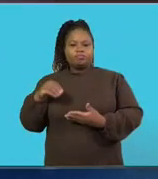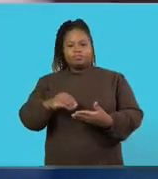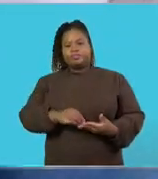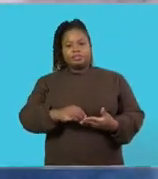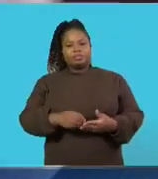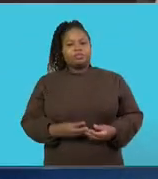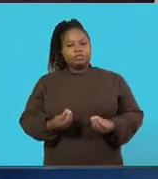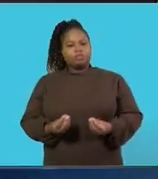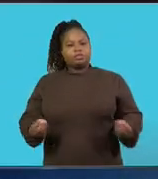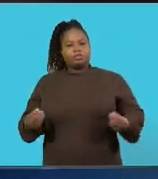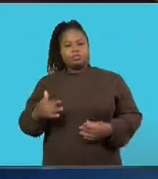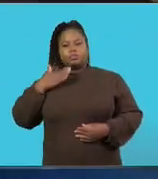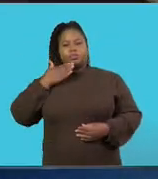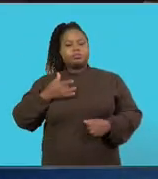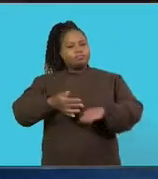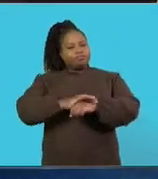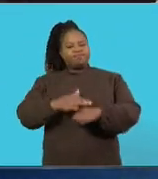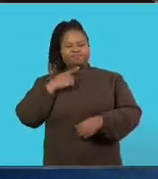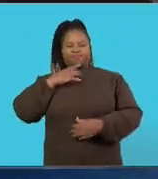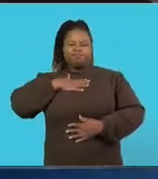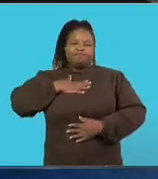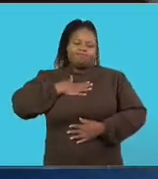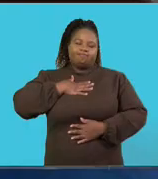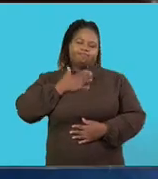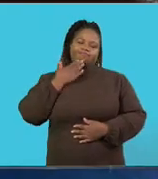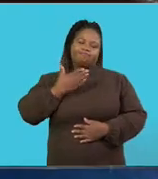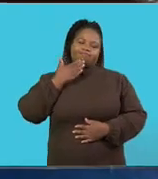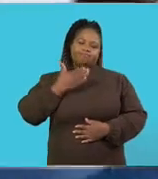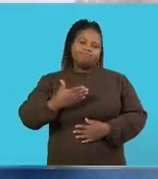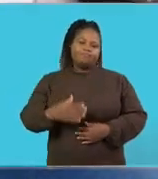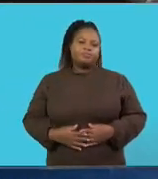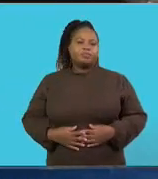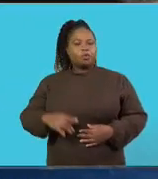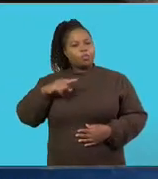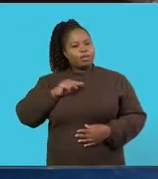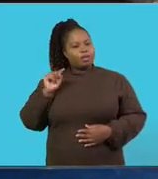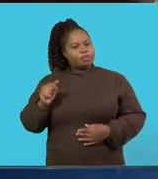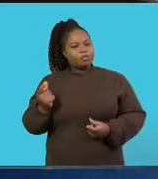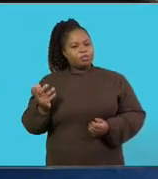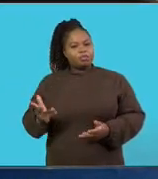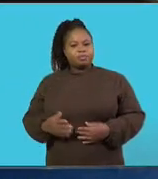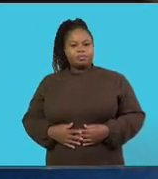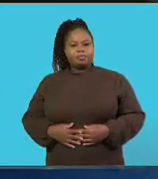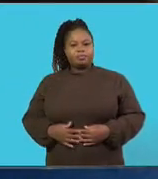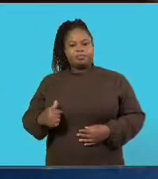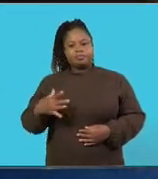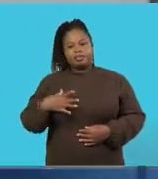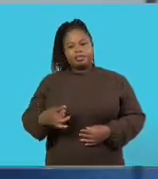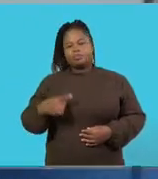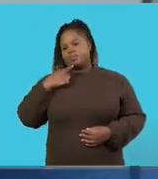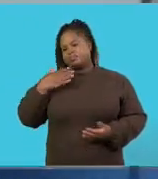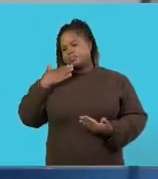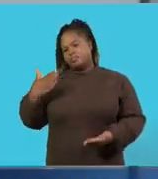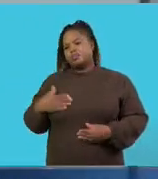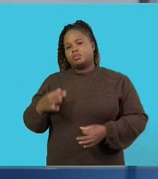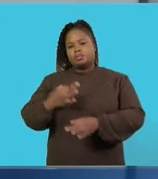kutwa meriri temeng ena ba fetisitse mantswe a teboho tshebetsong ya sebaka sena. Ke rata o leboga golo ntate Juku ka